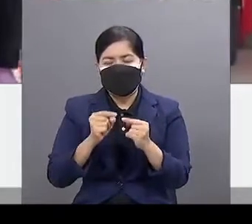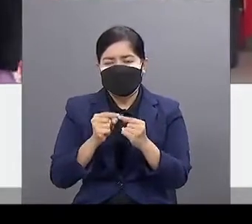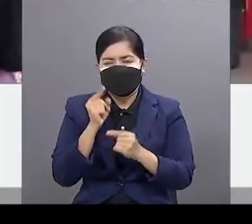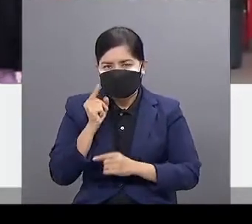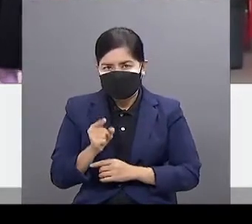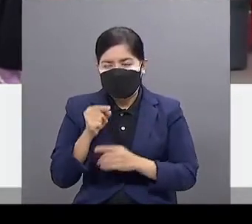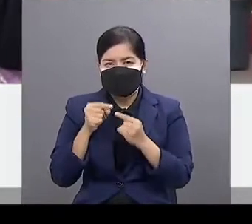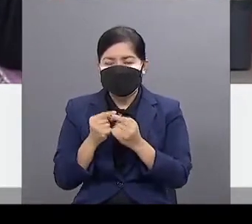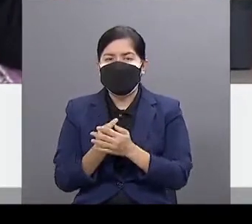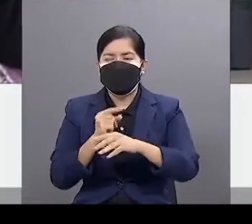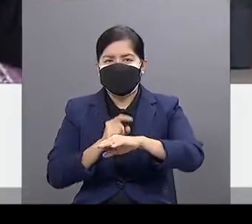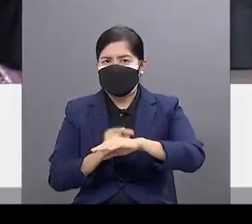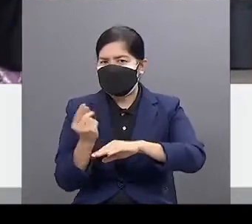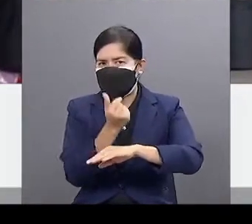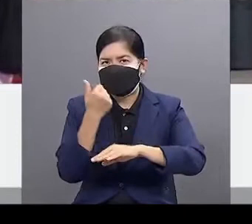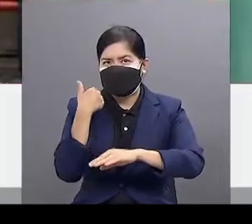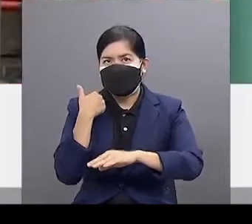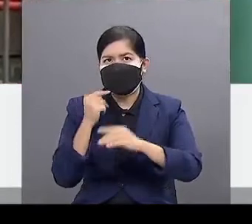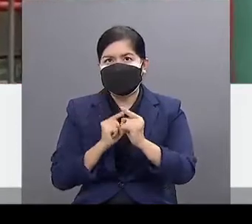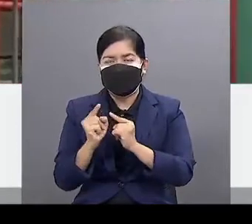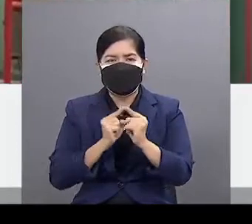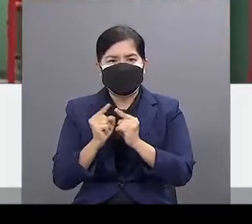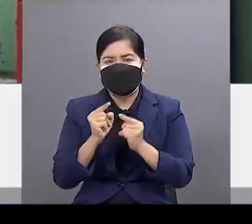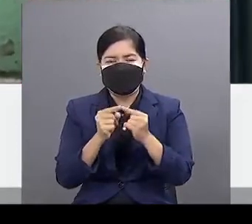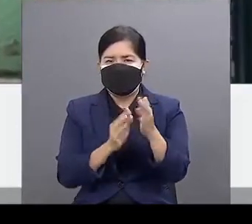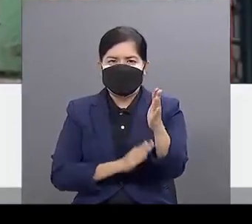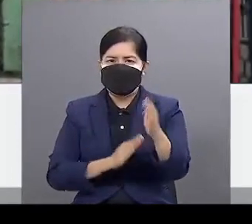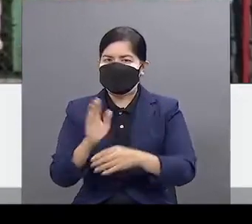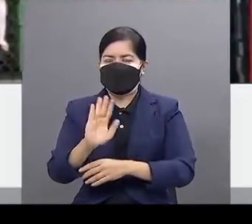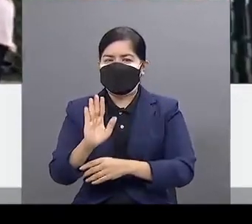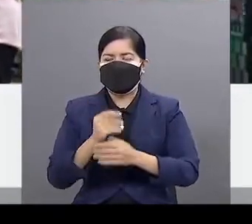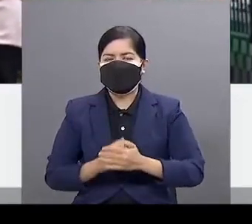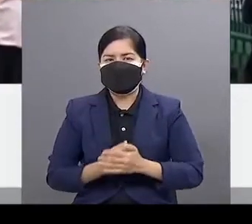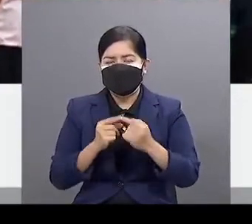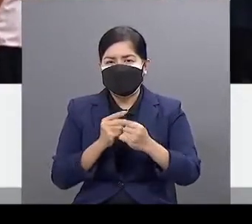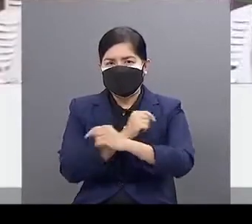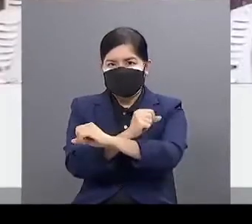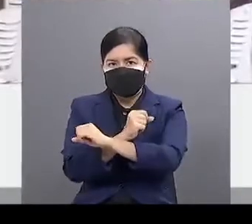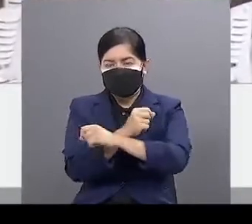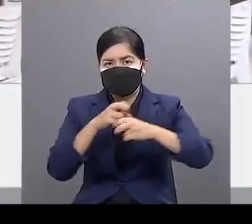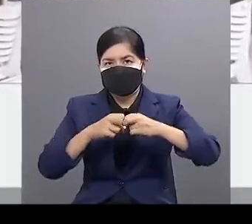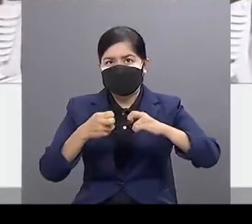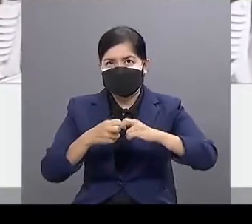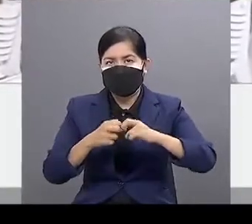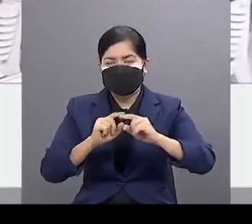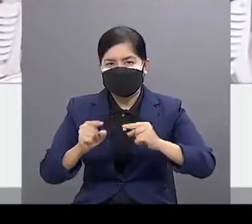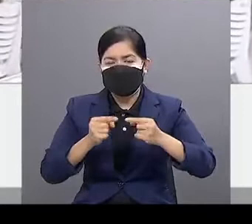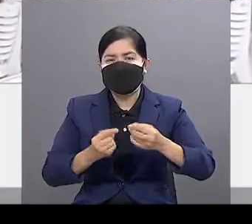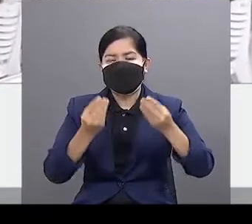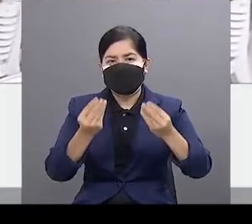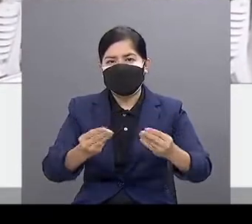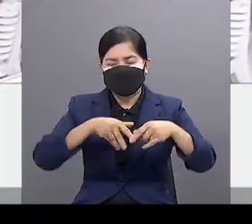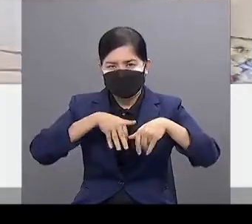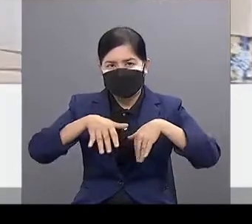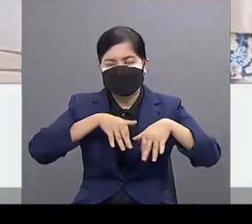คุยกันเป็นเวลานานเพราะอาจเสี่ยงต่อการแพร่เชื้อครับเพื่อให้ธุรกิจต่างๆในชุมชนยังคงขับเคลื่อนไปได้ครับอ่า